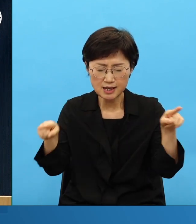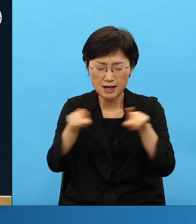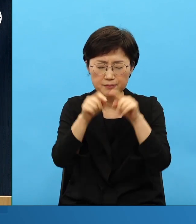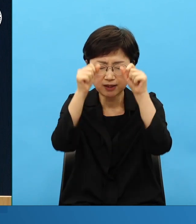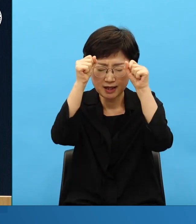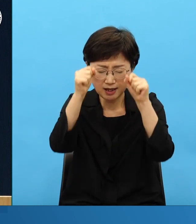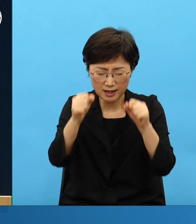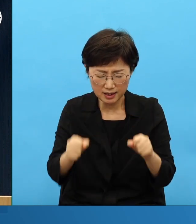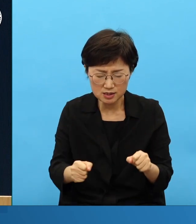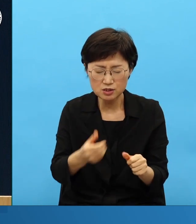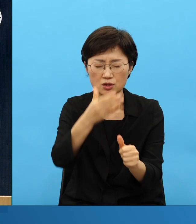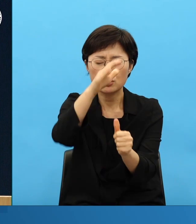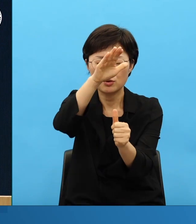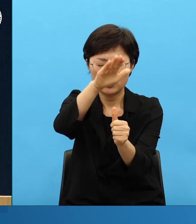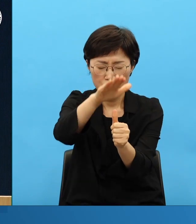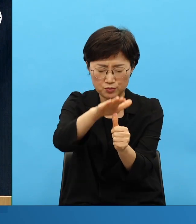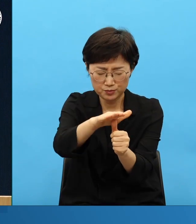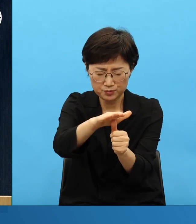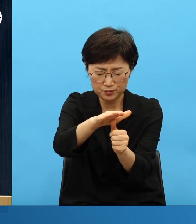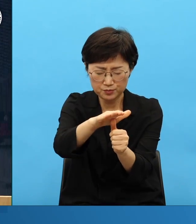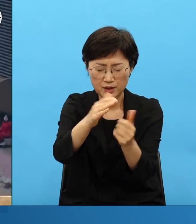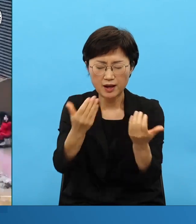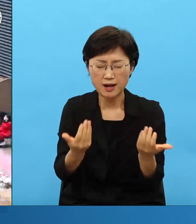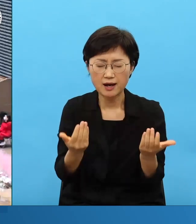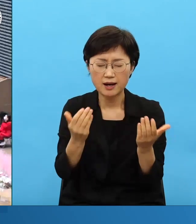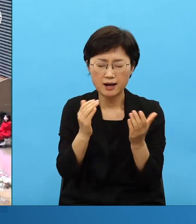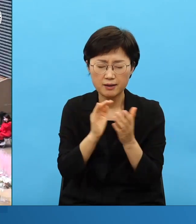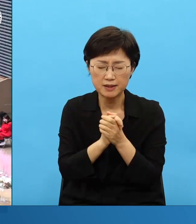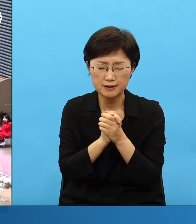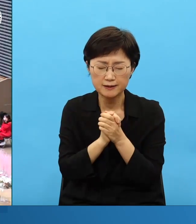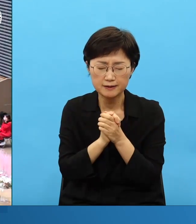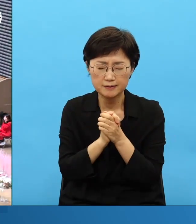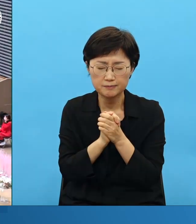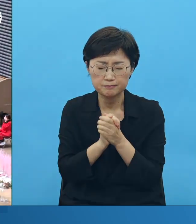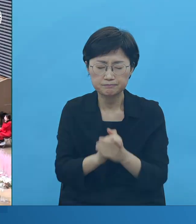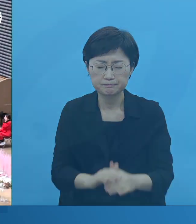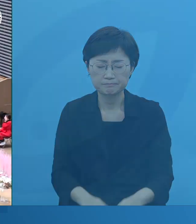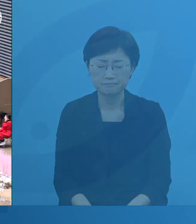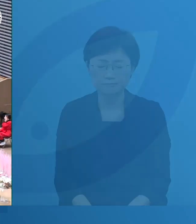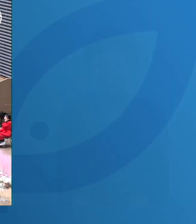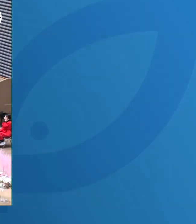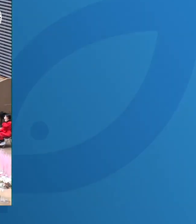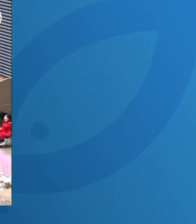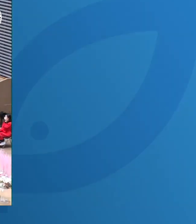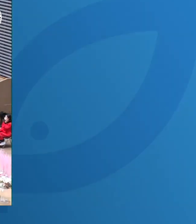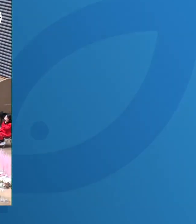함께 and 계실지어다. always 아멘. forevermore. Amen.